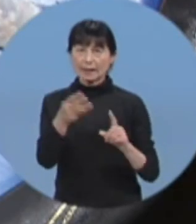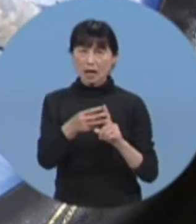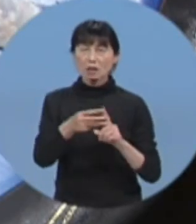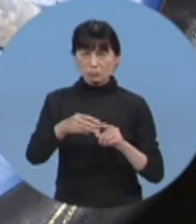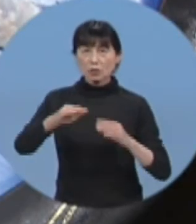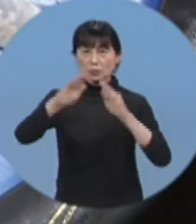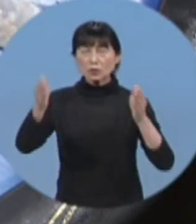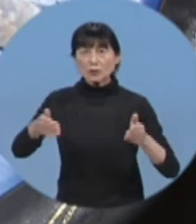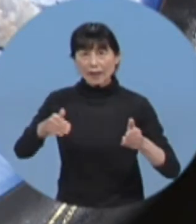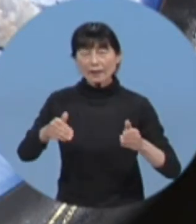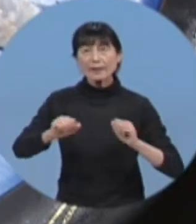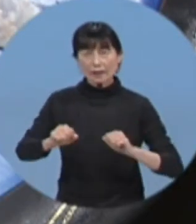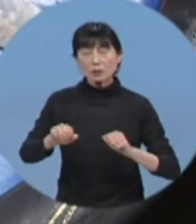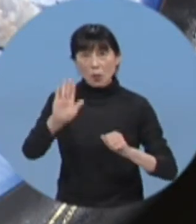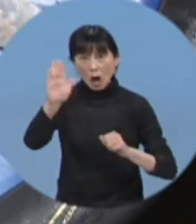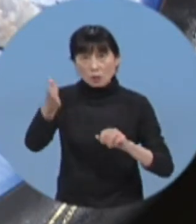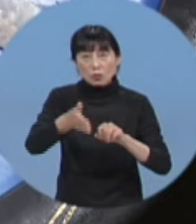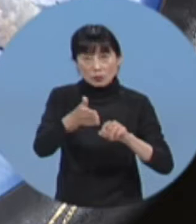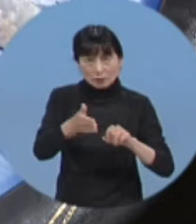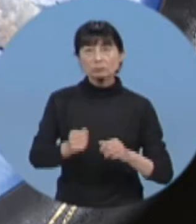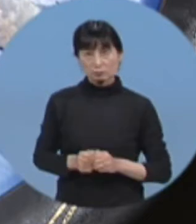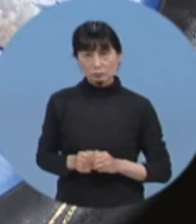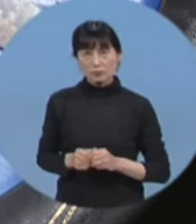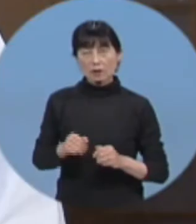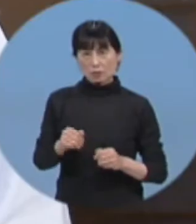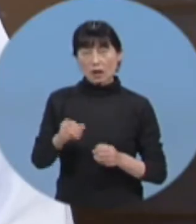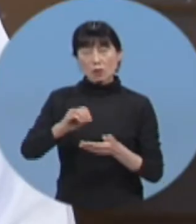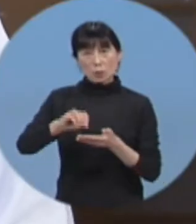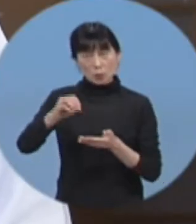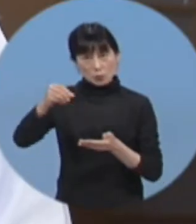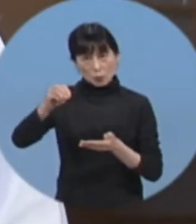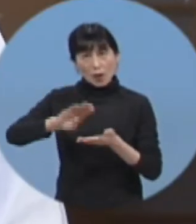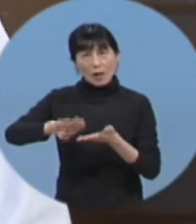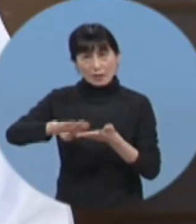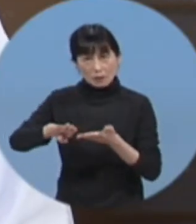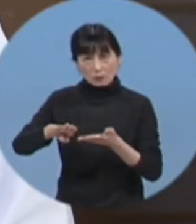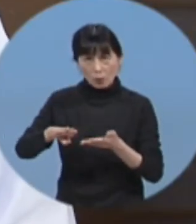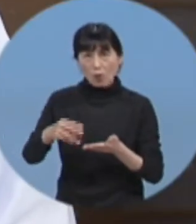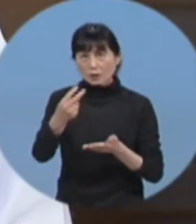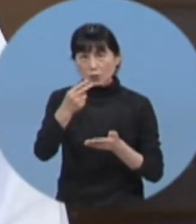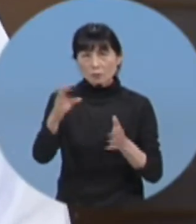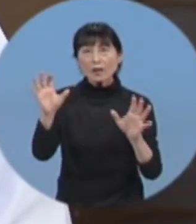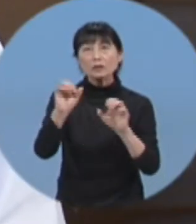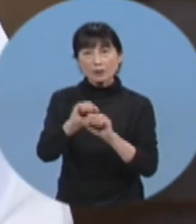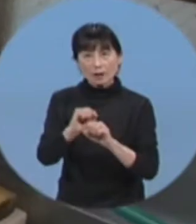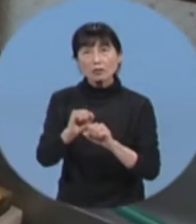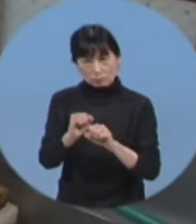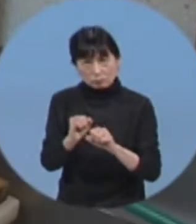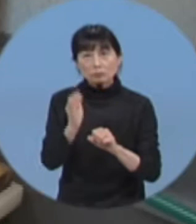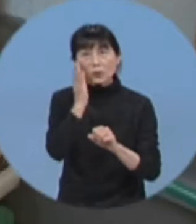、それから調理します。4、5日かけて泥を吐かせると旨味が増すし、臭みも抜けて美味しくなります。